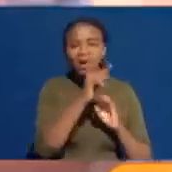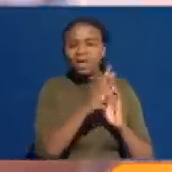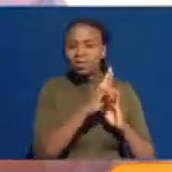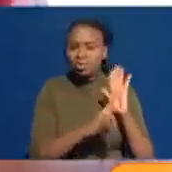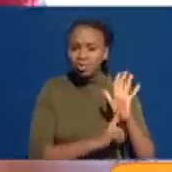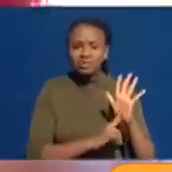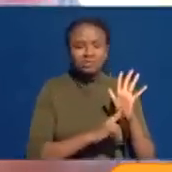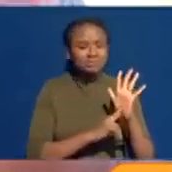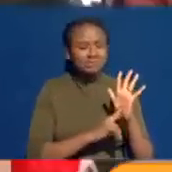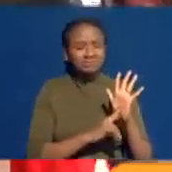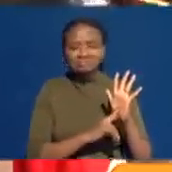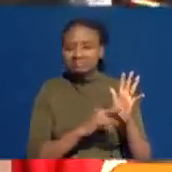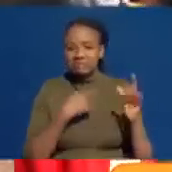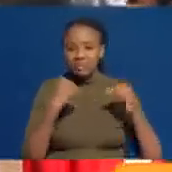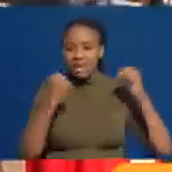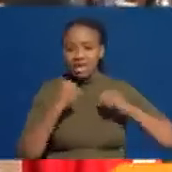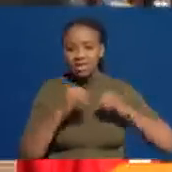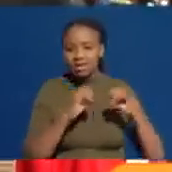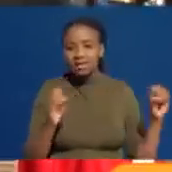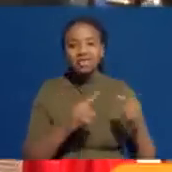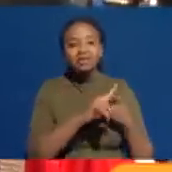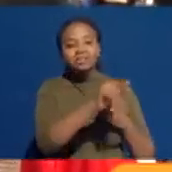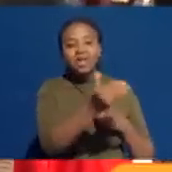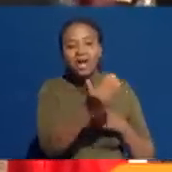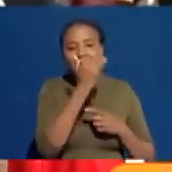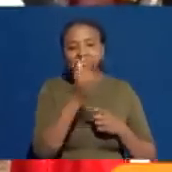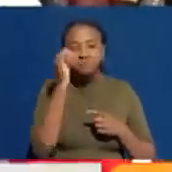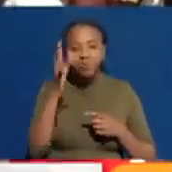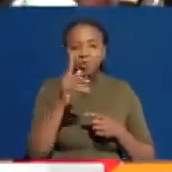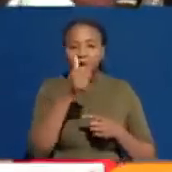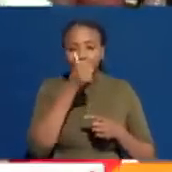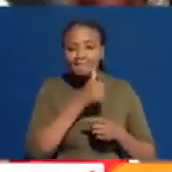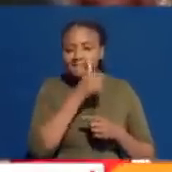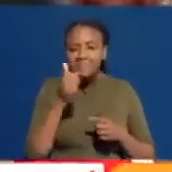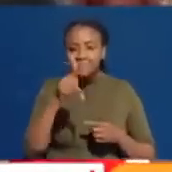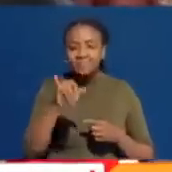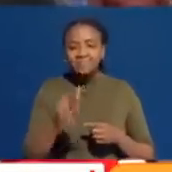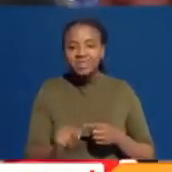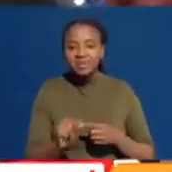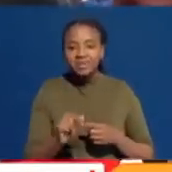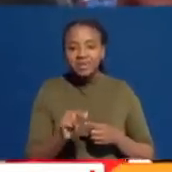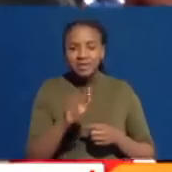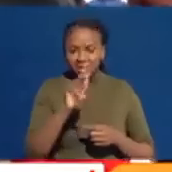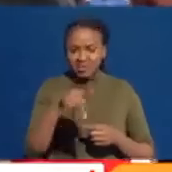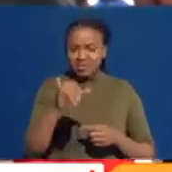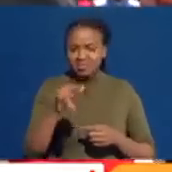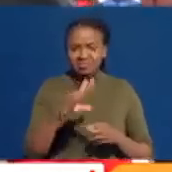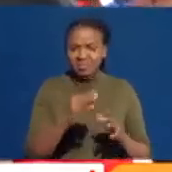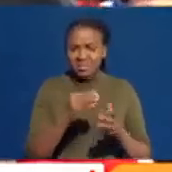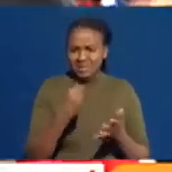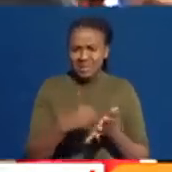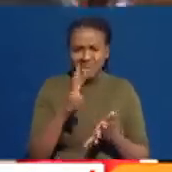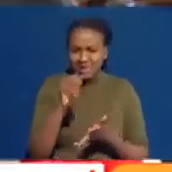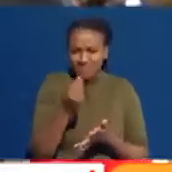ambayo hawakubaliani nayo. Wanauliza mtu pini ya mpesa. Na hiyo pini ya mpesa tuwezi pea bibi yako, utakuja pea watu ya hasla pini ya bibi